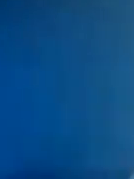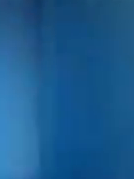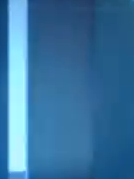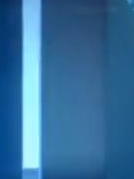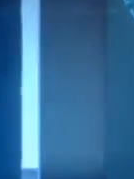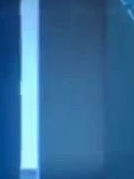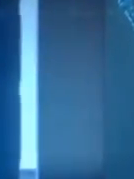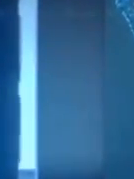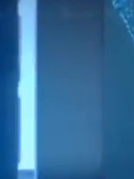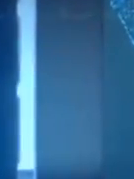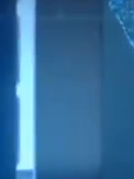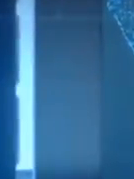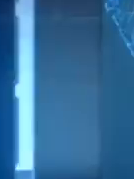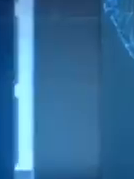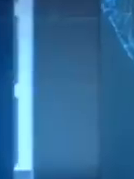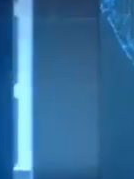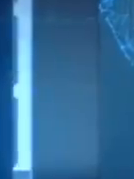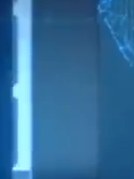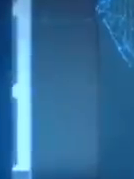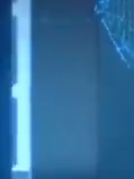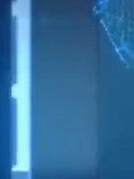Жетісу арнасы, Талдықорған.